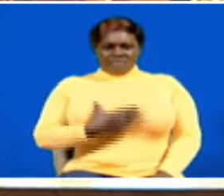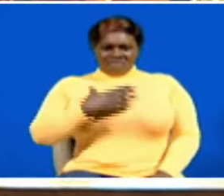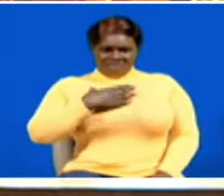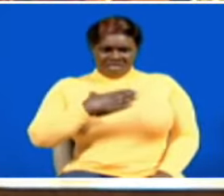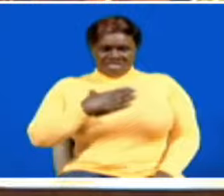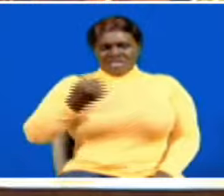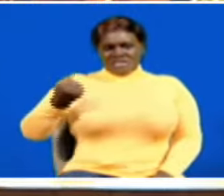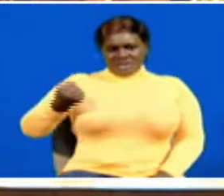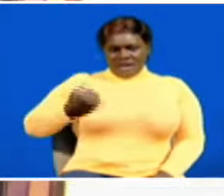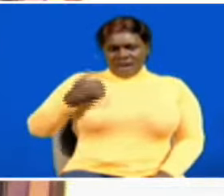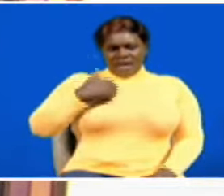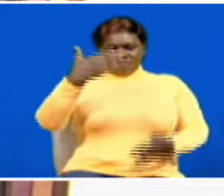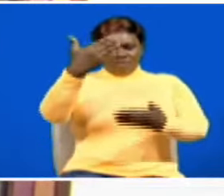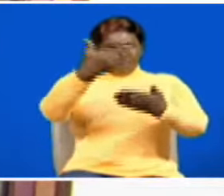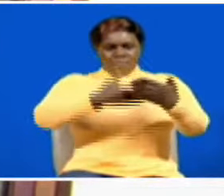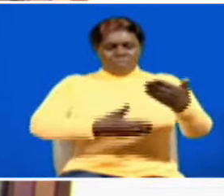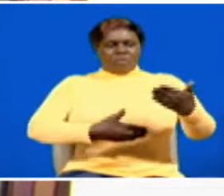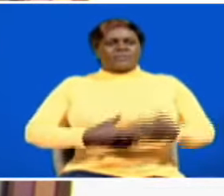ifuatayo.